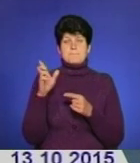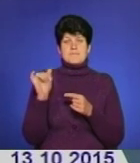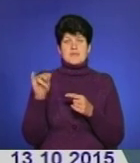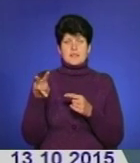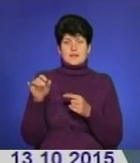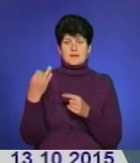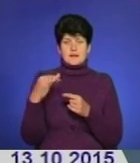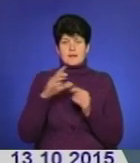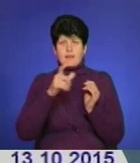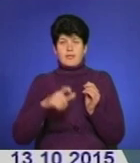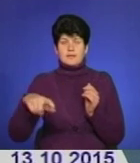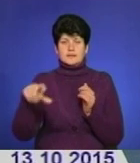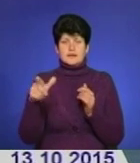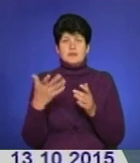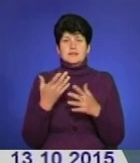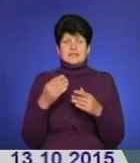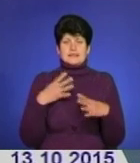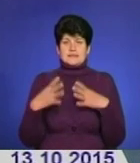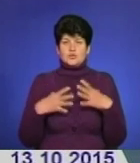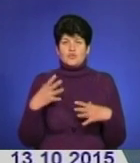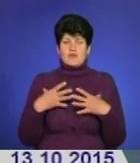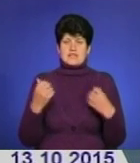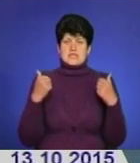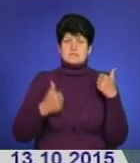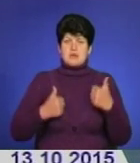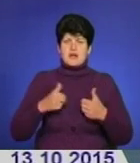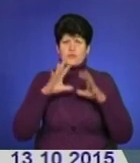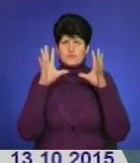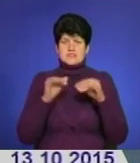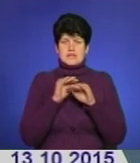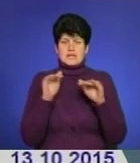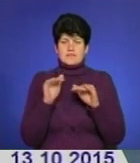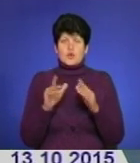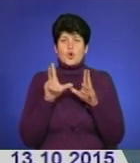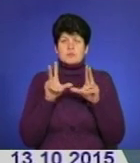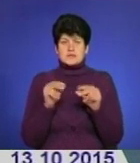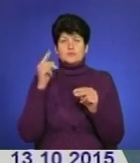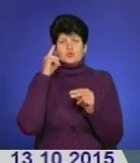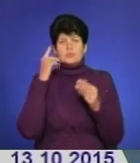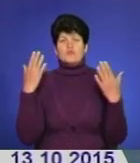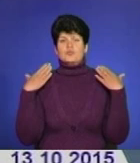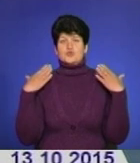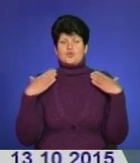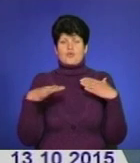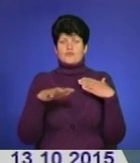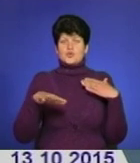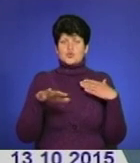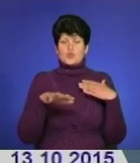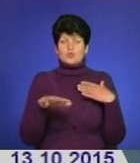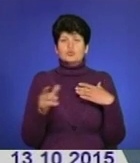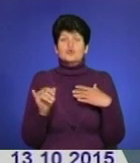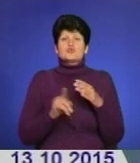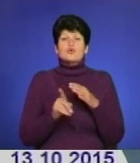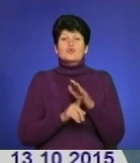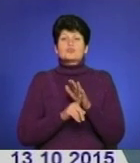дорогу, звести спортивні об'єкти для тренувань та змагань усіх рівнів. Обіцяють подбати і про відпочинкову зону. З чого розпочали